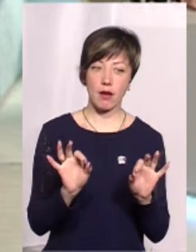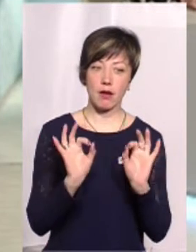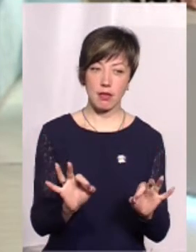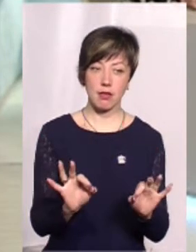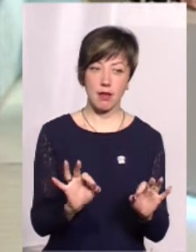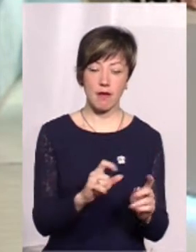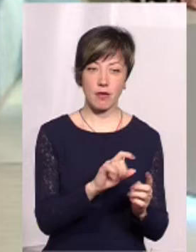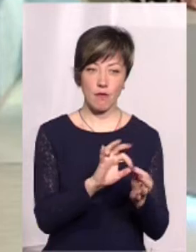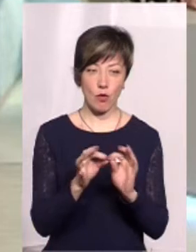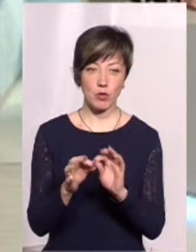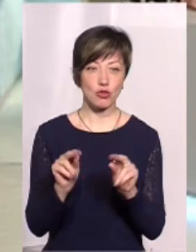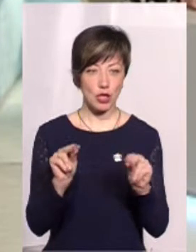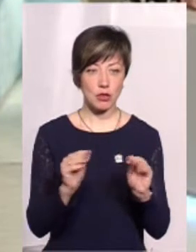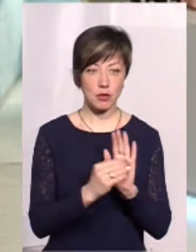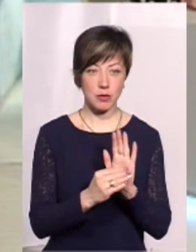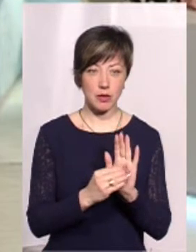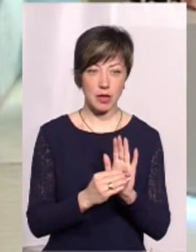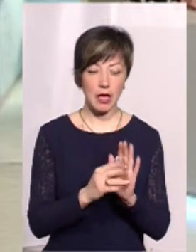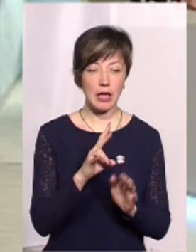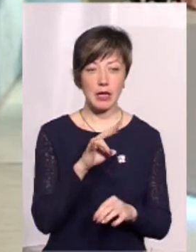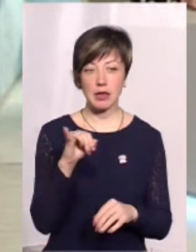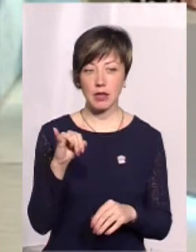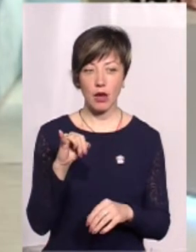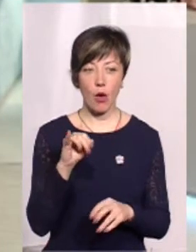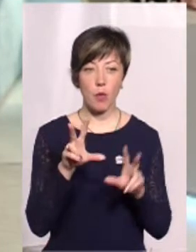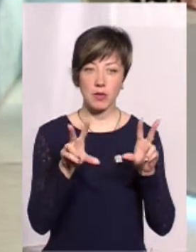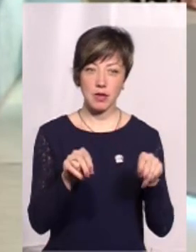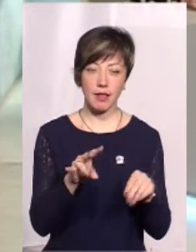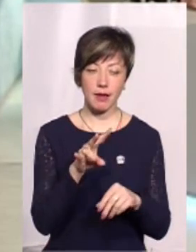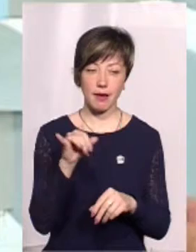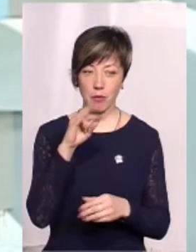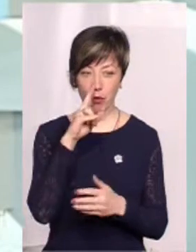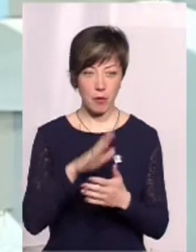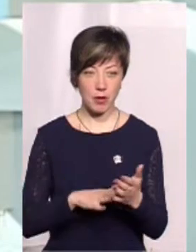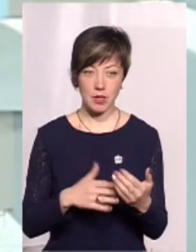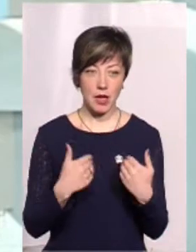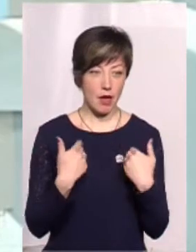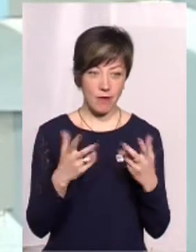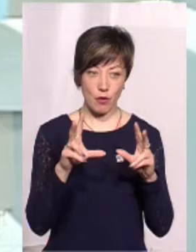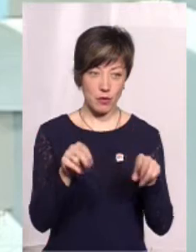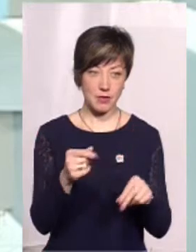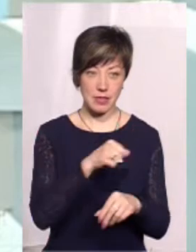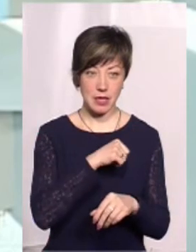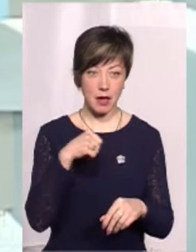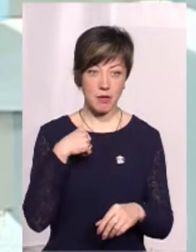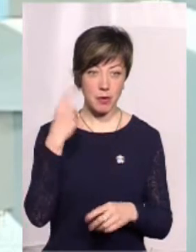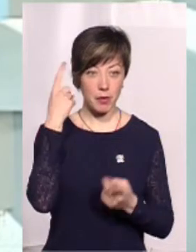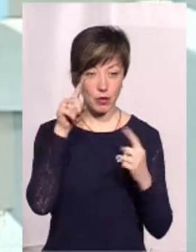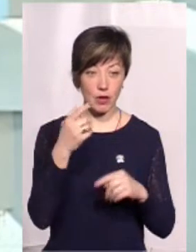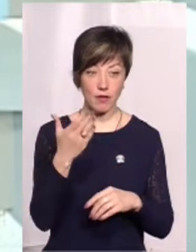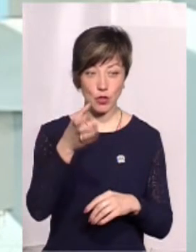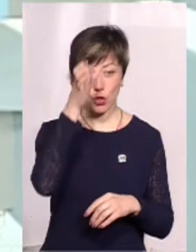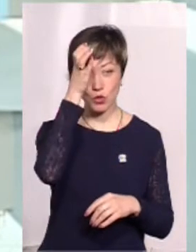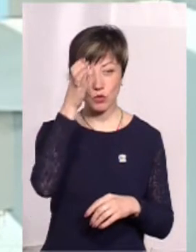чесно написав, ні обіцянок, ні пробачень. Я вам нічого не обіцяв. Ви самі придумали. Ви